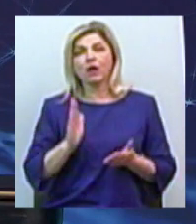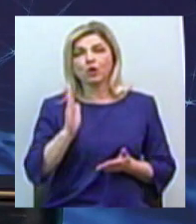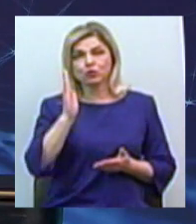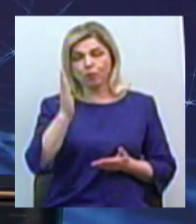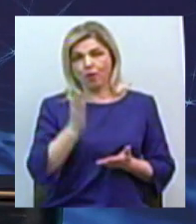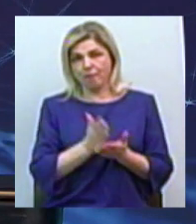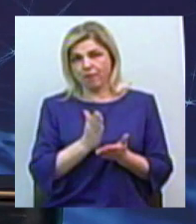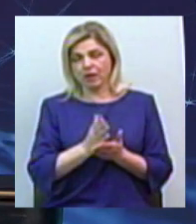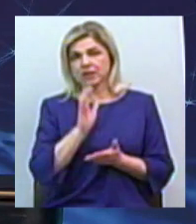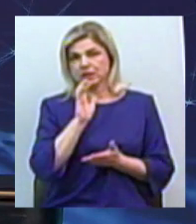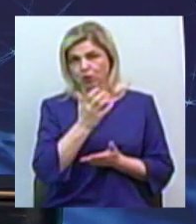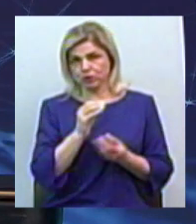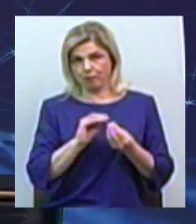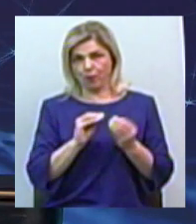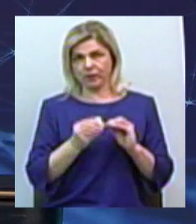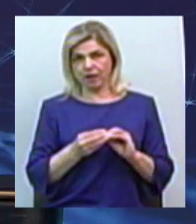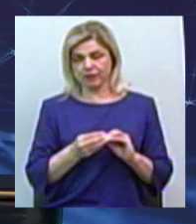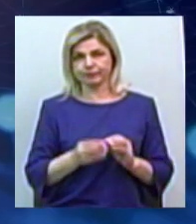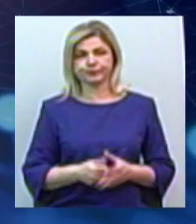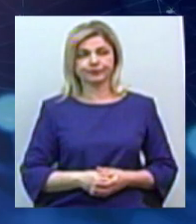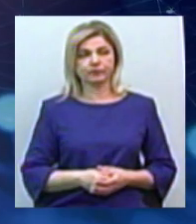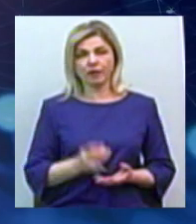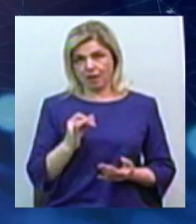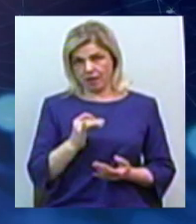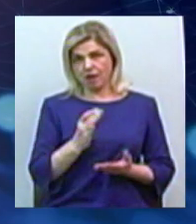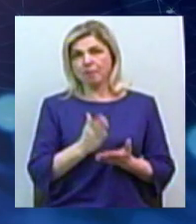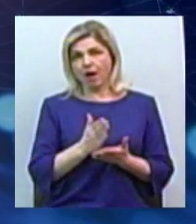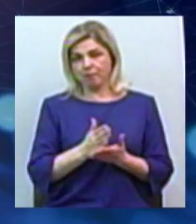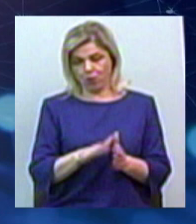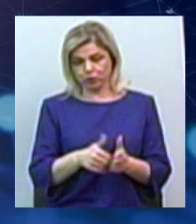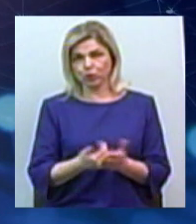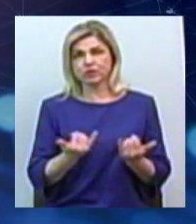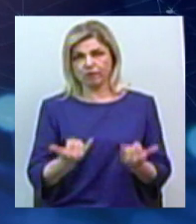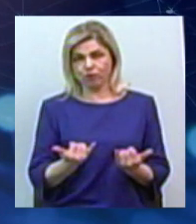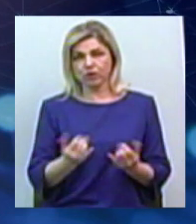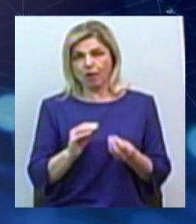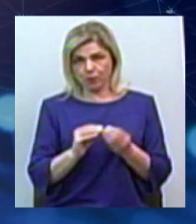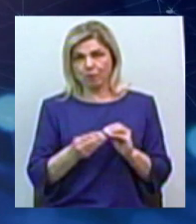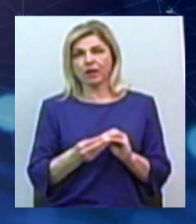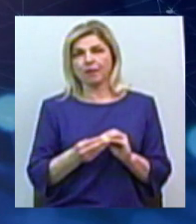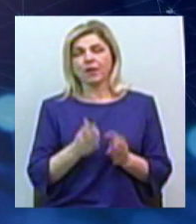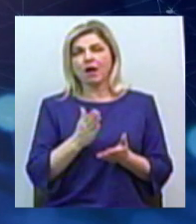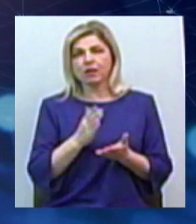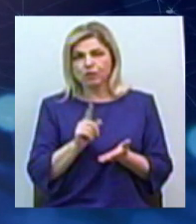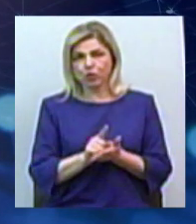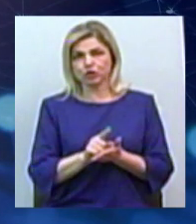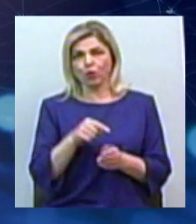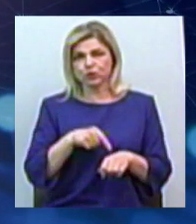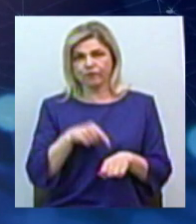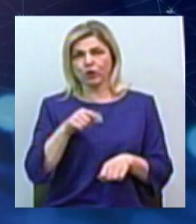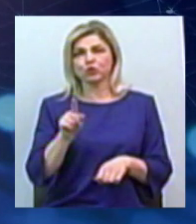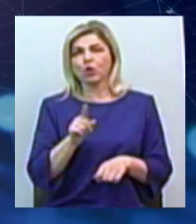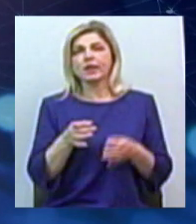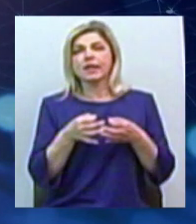мали достатньо серйозні проблеми. І маємо. І маємо до сьогоднішнього дня саме ці проблеми. Ми маємо усвідомити, що незалежність –